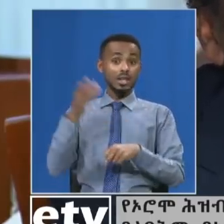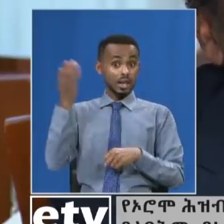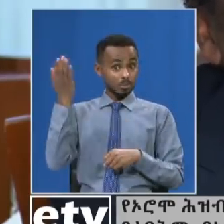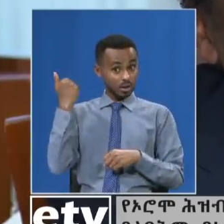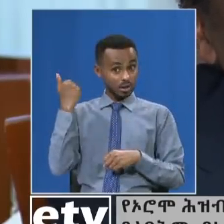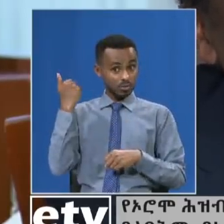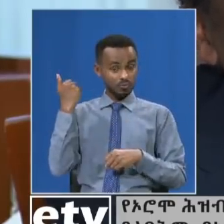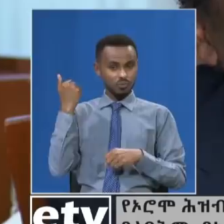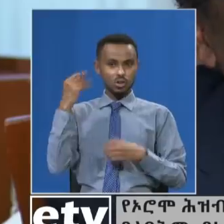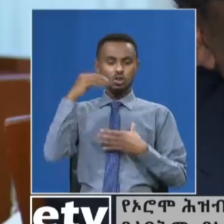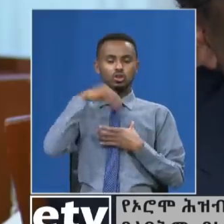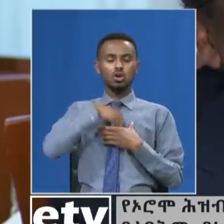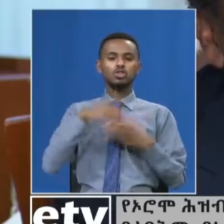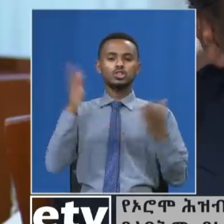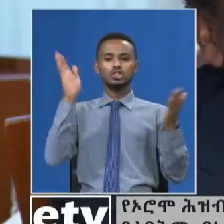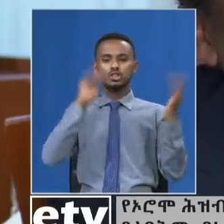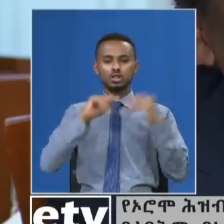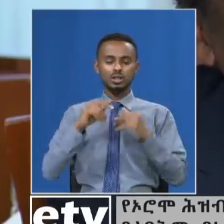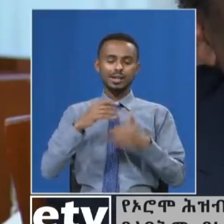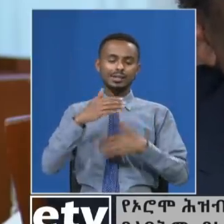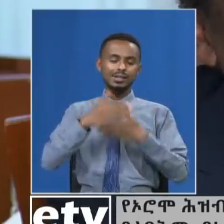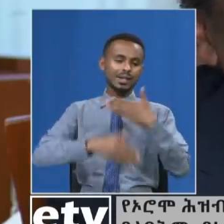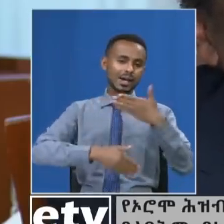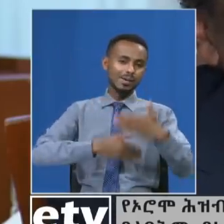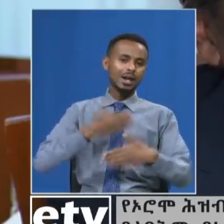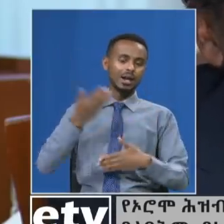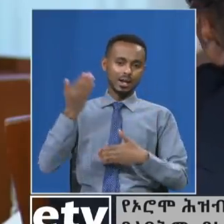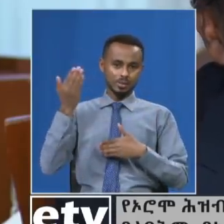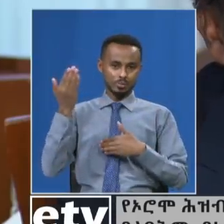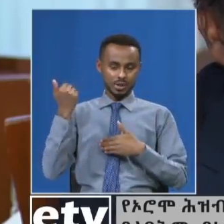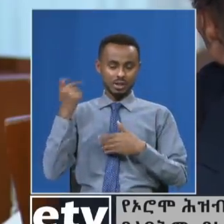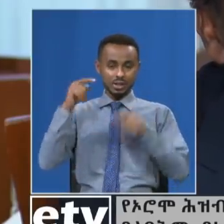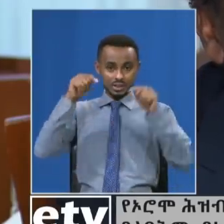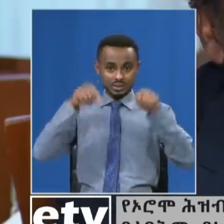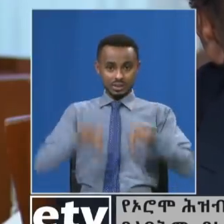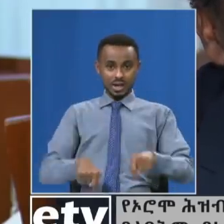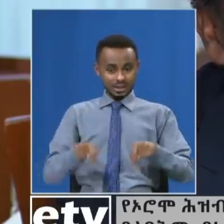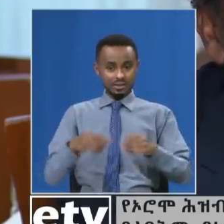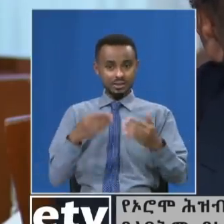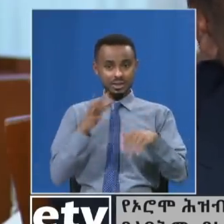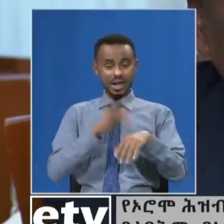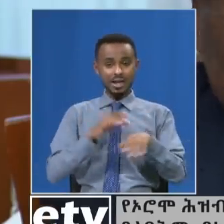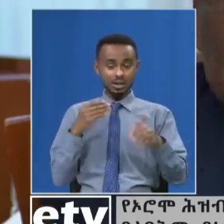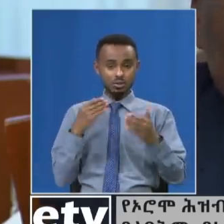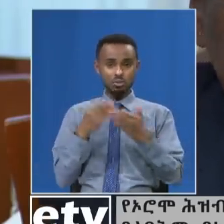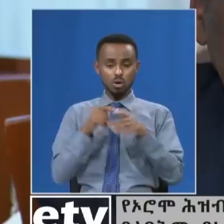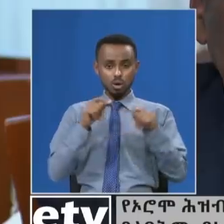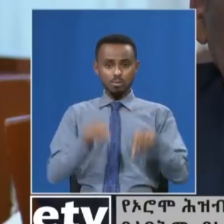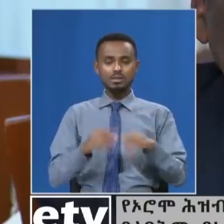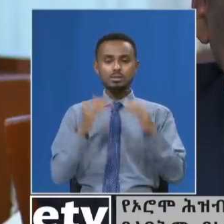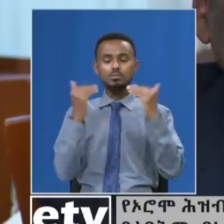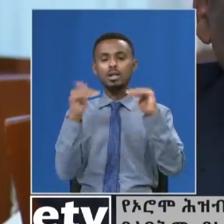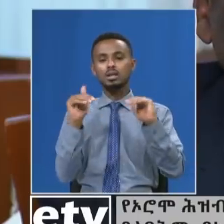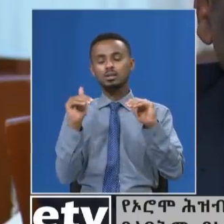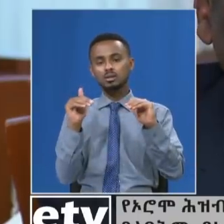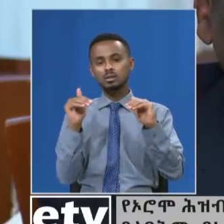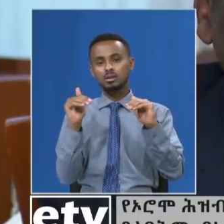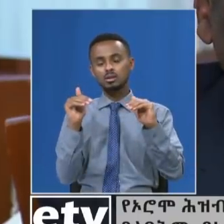የነበረ የውስጥ ችግር ሲንከባለል የነበረ ዛሬ እዚህ ላይ ደርሶ በዚህ መልክ